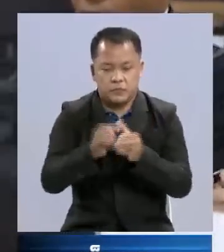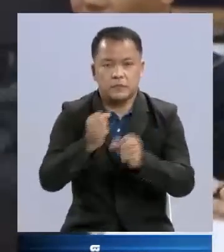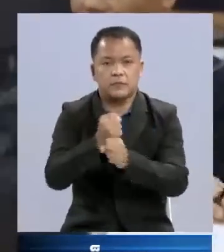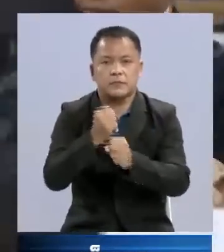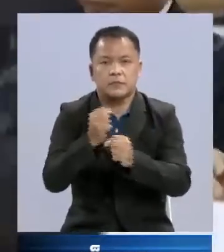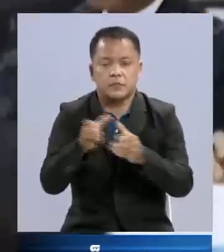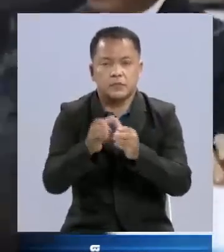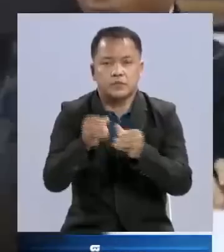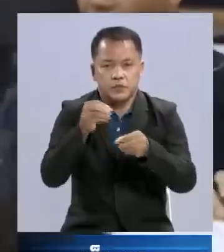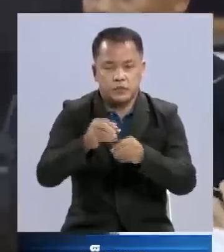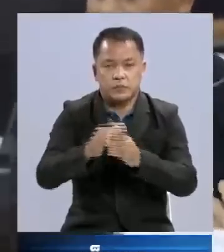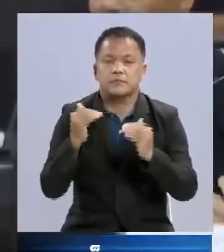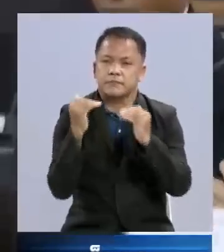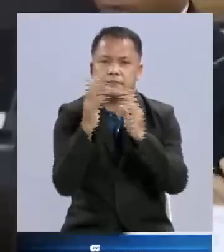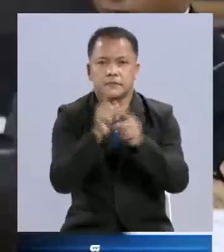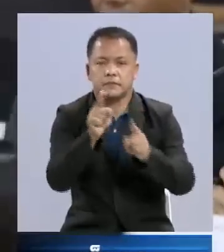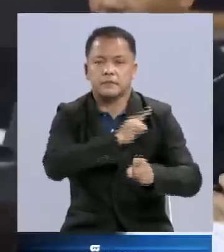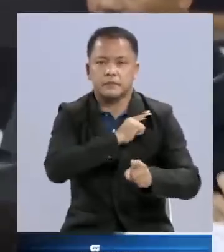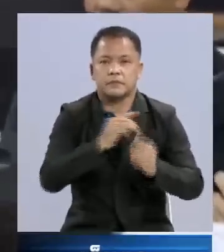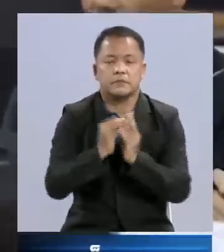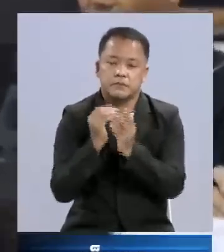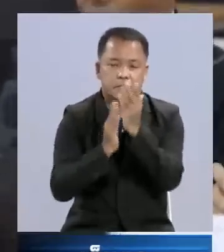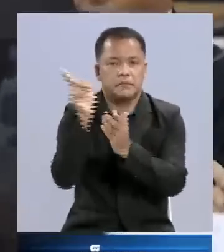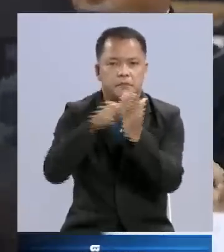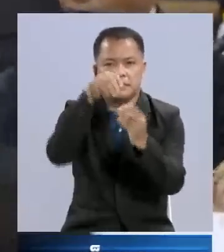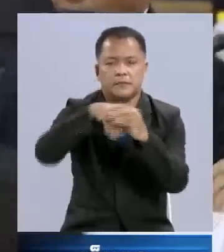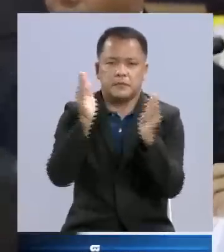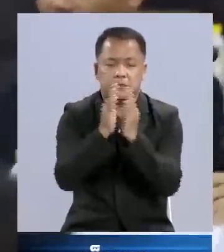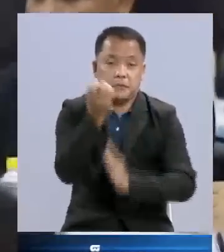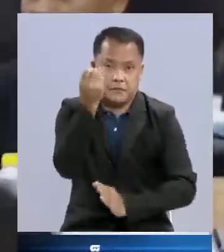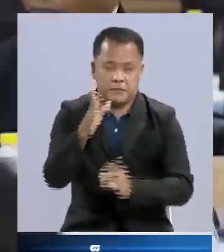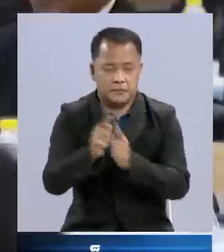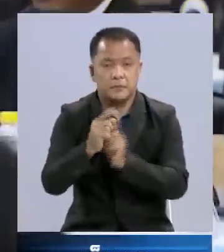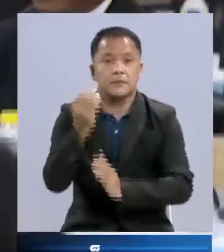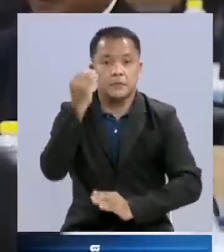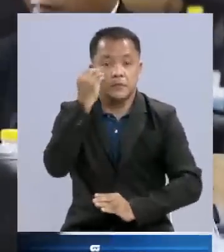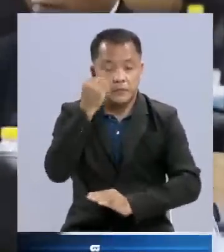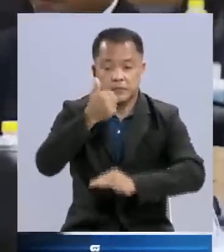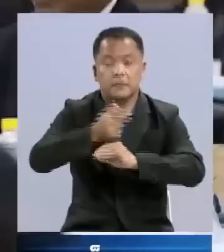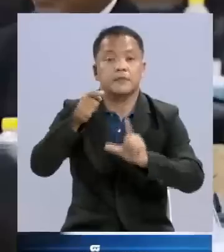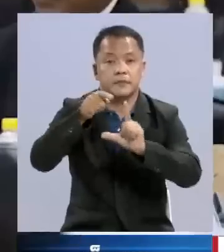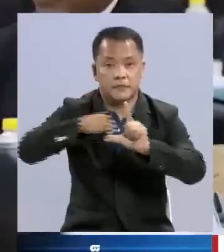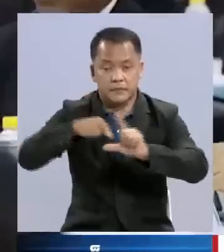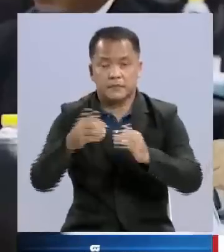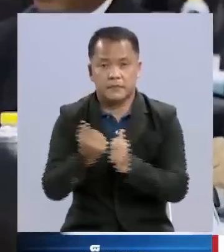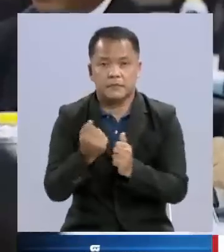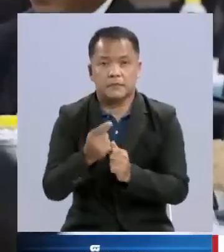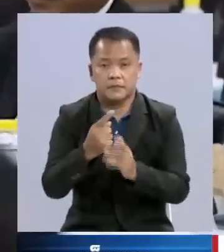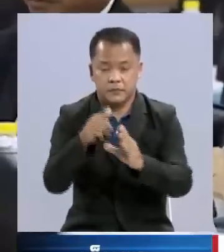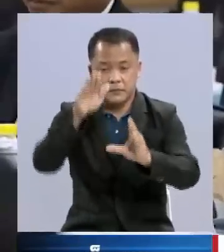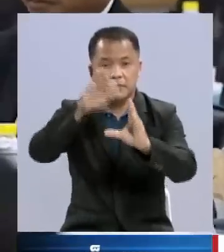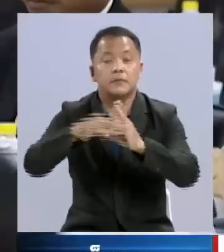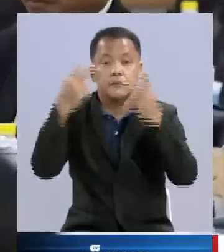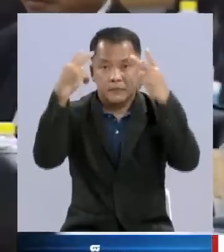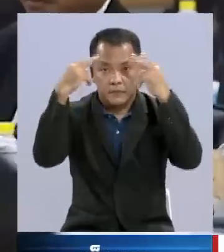ำรักษาความได้เปรียบในสถานะผู้ชนะการเลือกตั้งทำให้คุณพิธาลิ้มเจริญรัตน์หัวหน้าพรรคก้าวไกลแคนดิเดตนายก